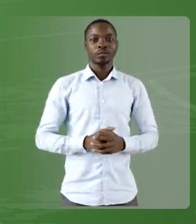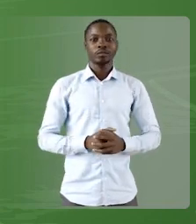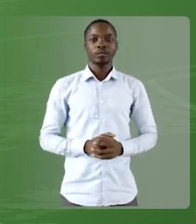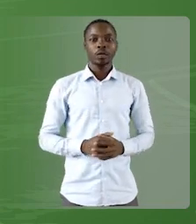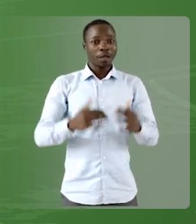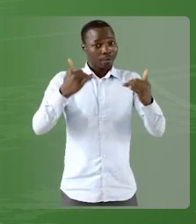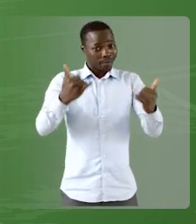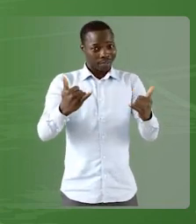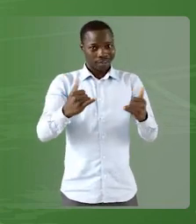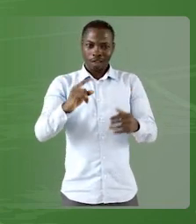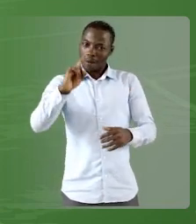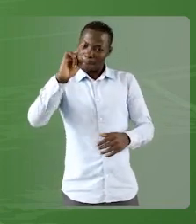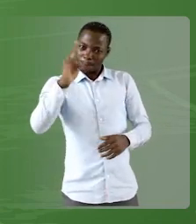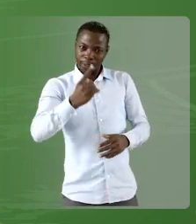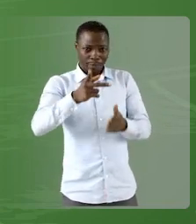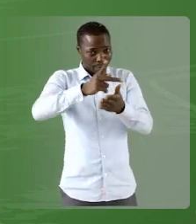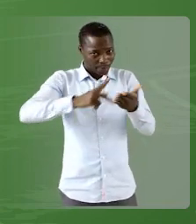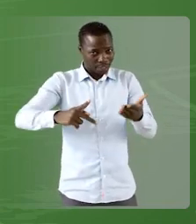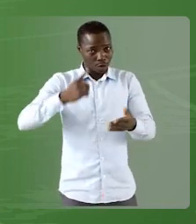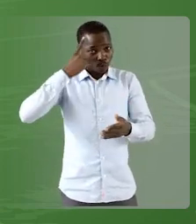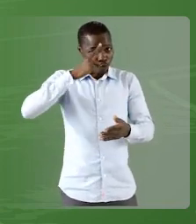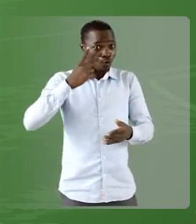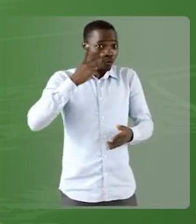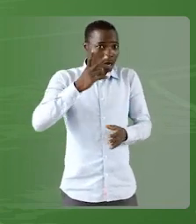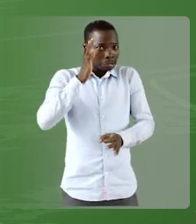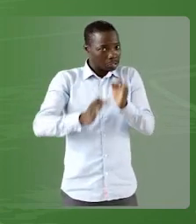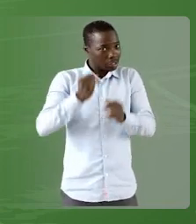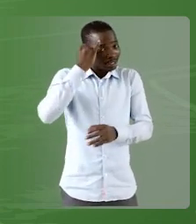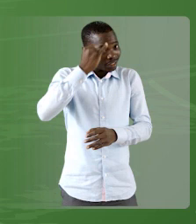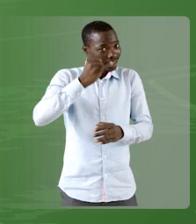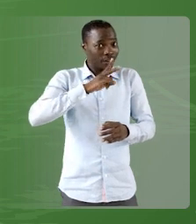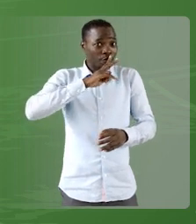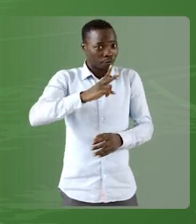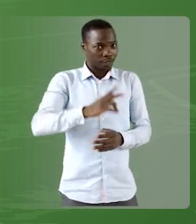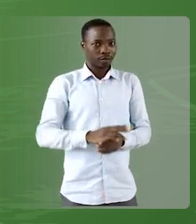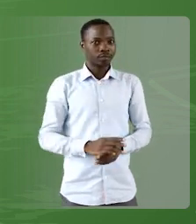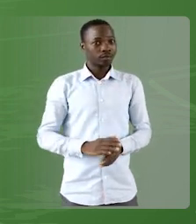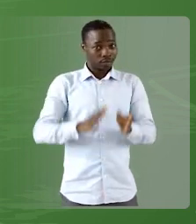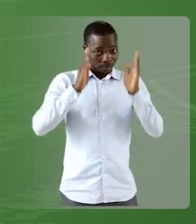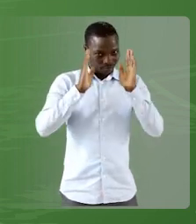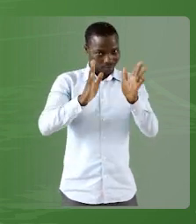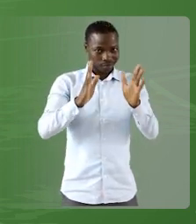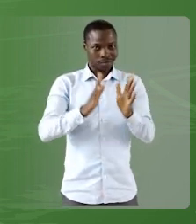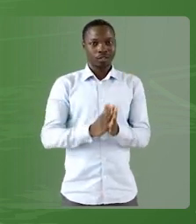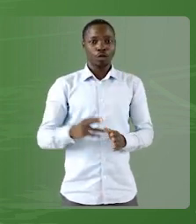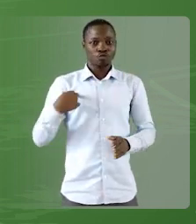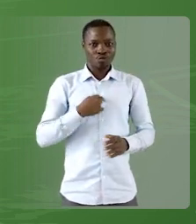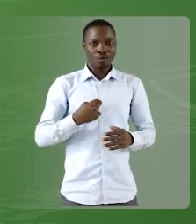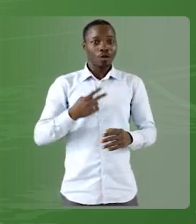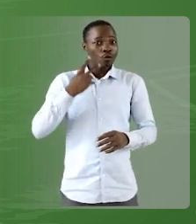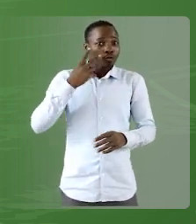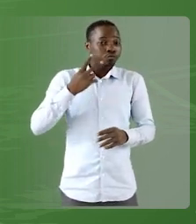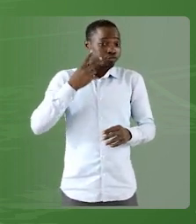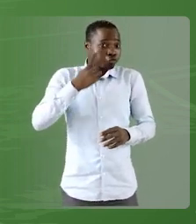deuxième partie dans la vérification de cette hypothèse. Alors, nous allons exploiter encore des résultats